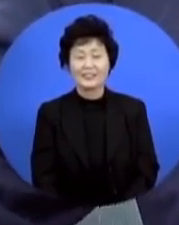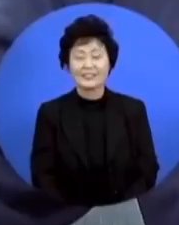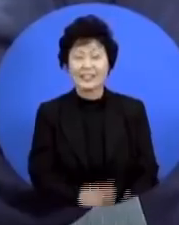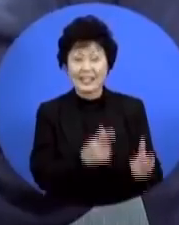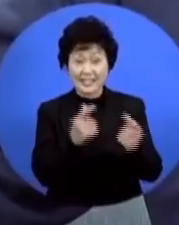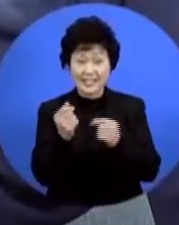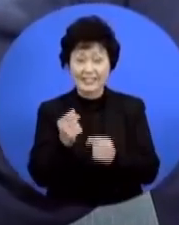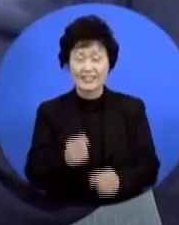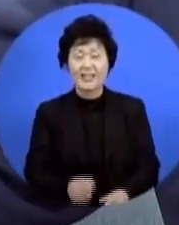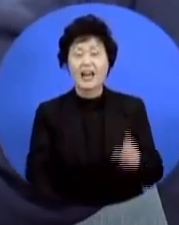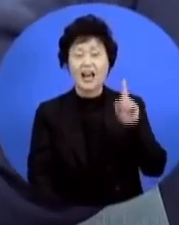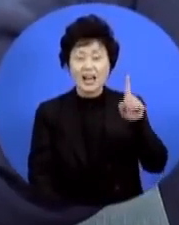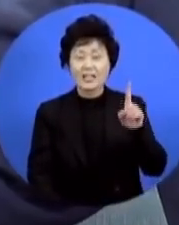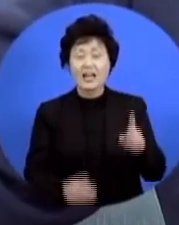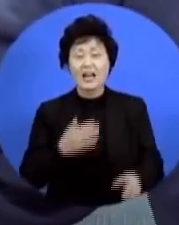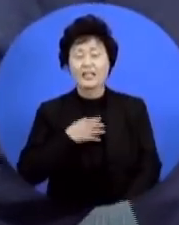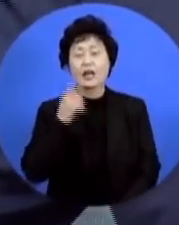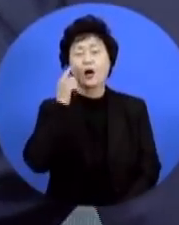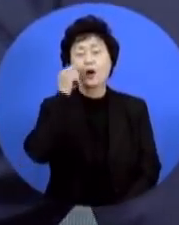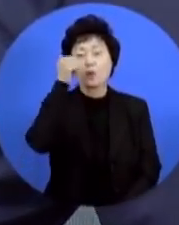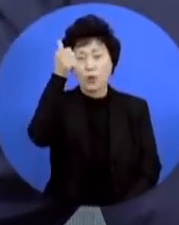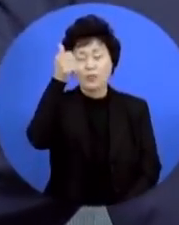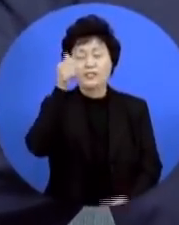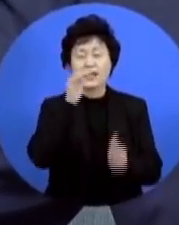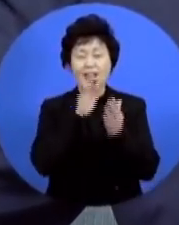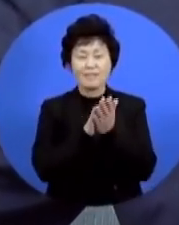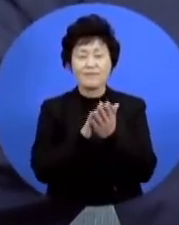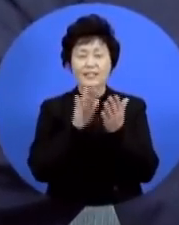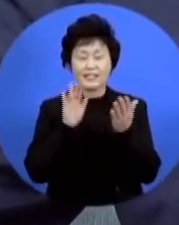네. 하나, 나는 목사입니다. 손 들고 하세요.